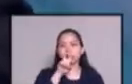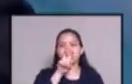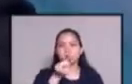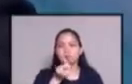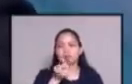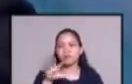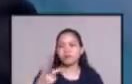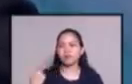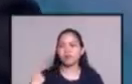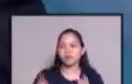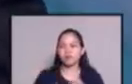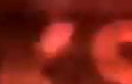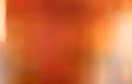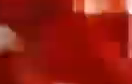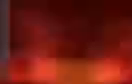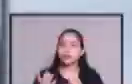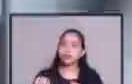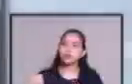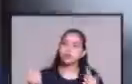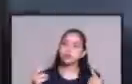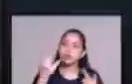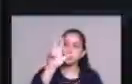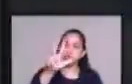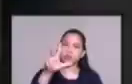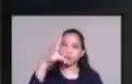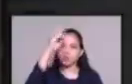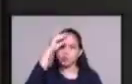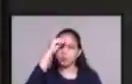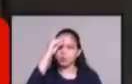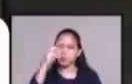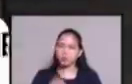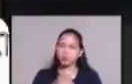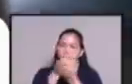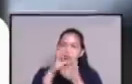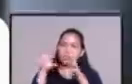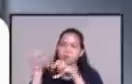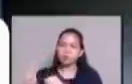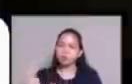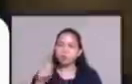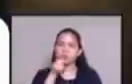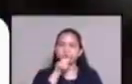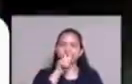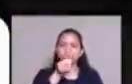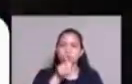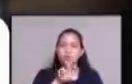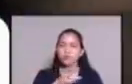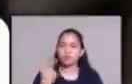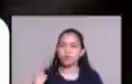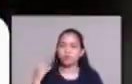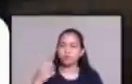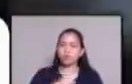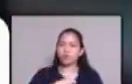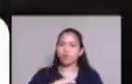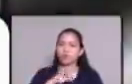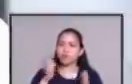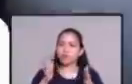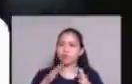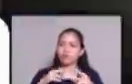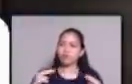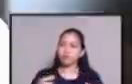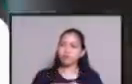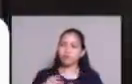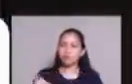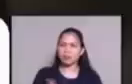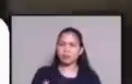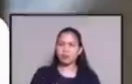biglang sumulpot sa Inidoro. 3 lalaki ang nagtulong-tulong para mahuli ang sawa. Ayon po sa may-ari ng bahay, eto po, iihi